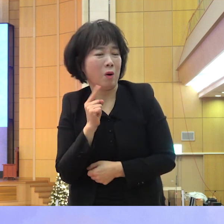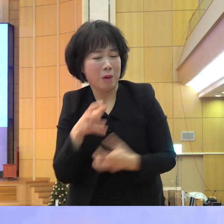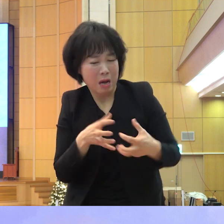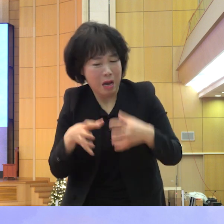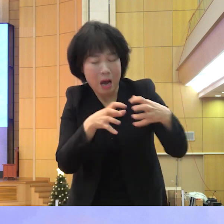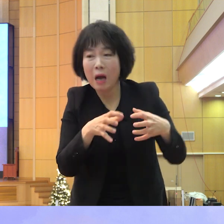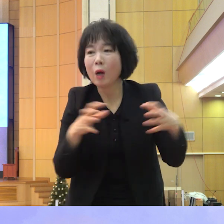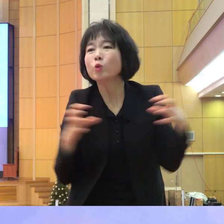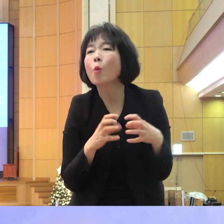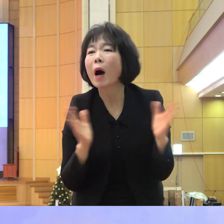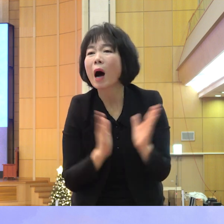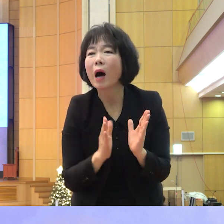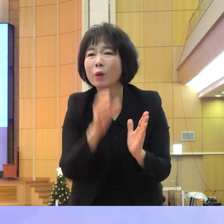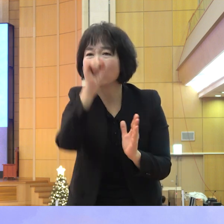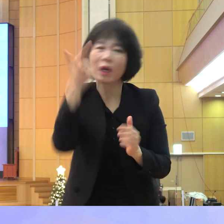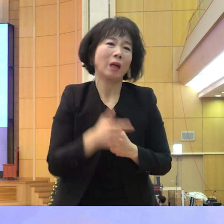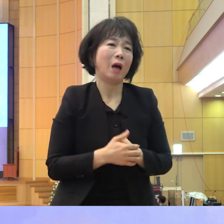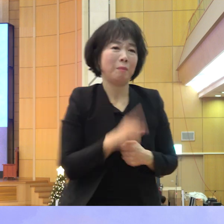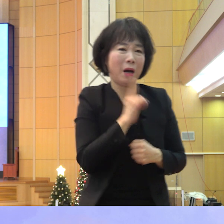저도